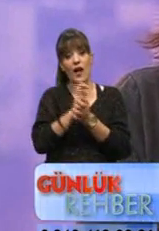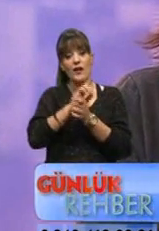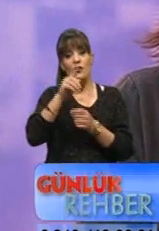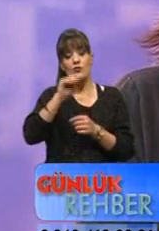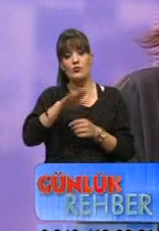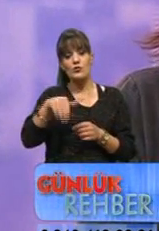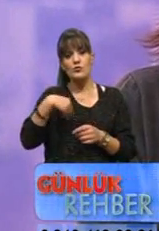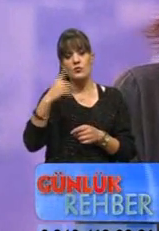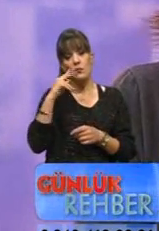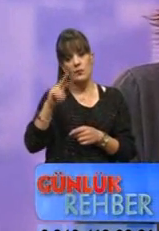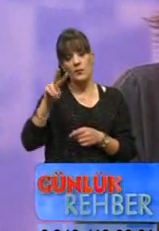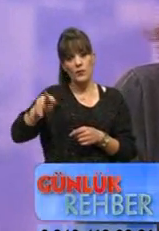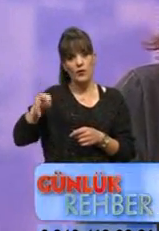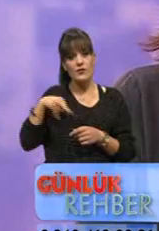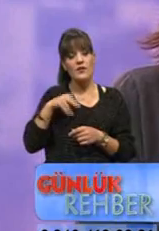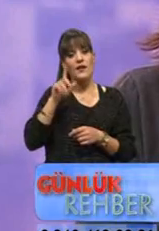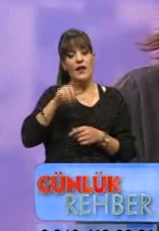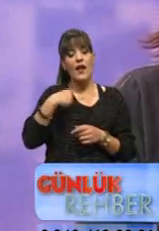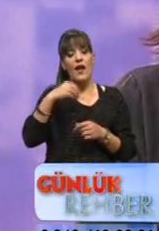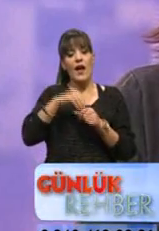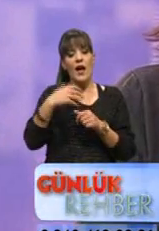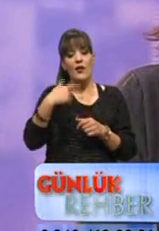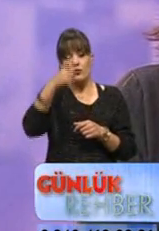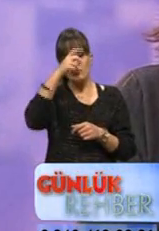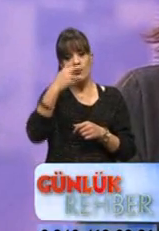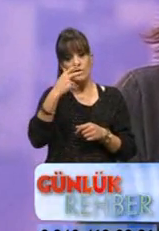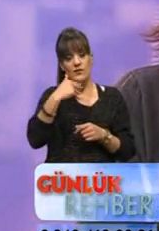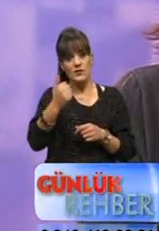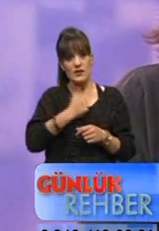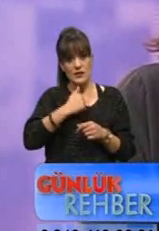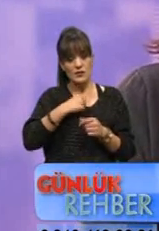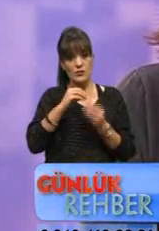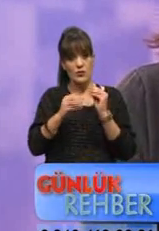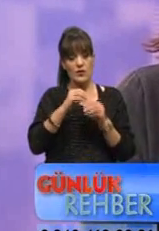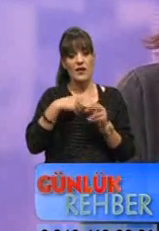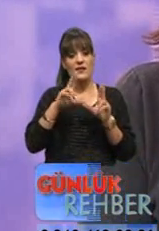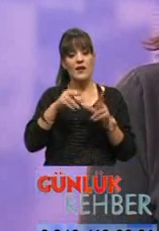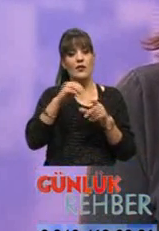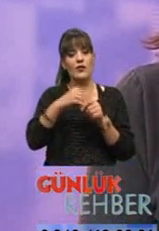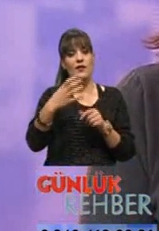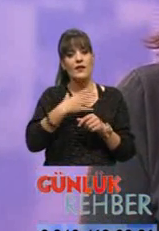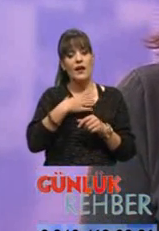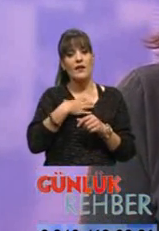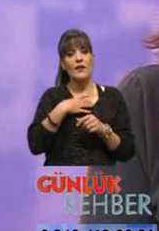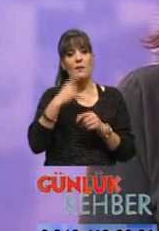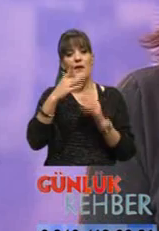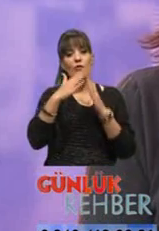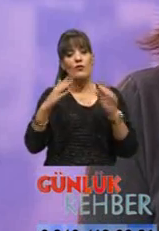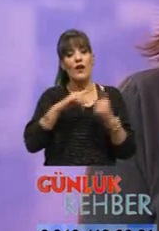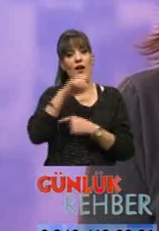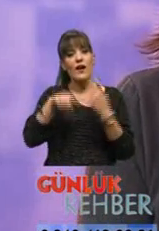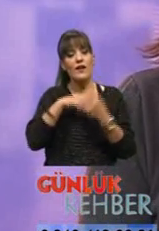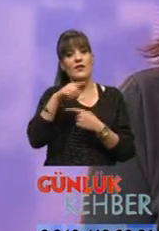çocuklarını gözlemleyerek gerek ana dilde yaşadıkları sorunlar, gerekse radyoda kendilerine bir yuva